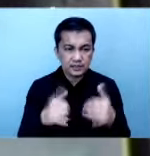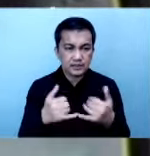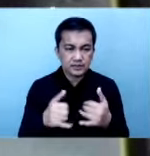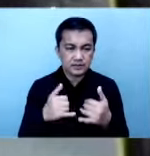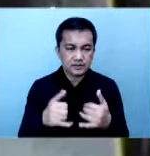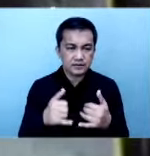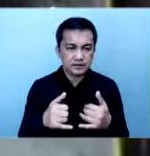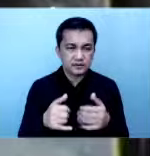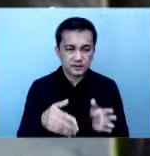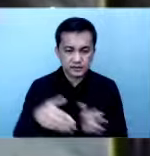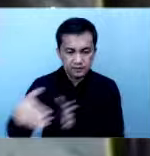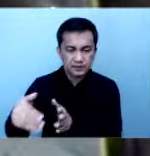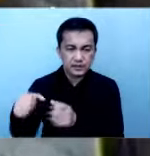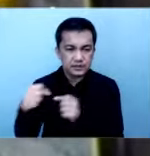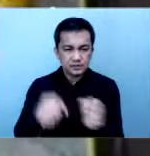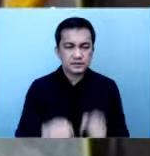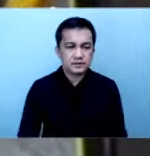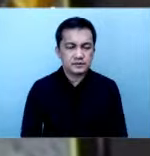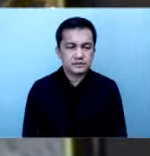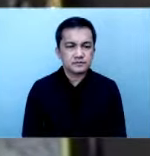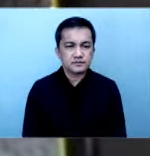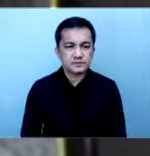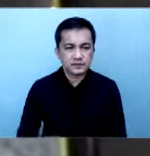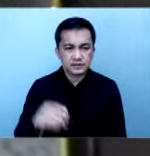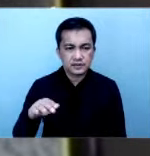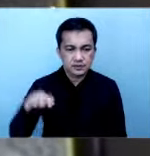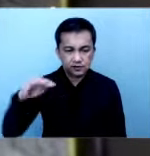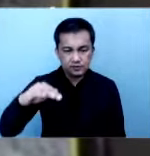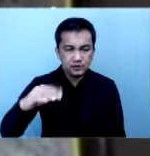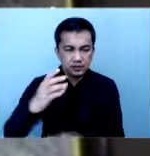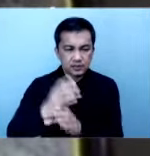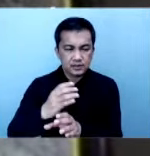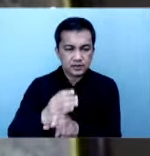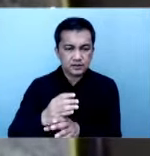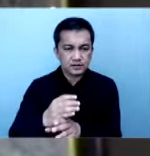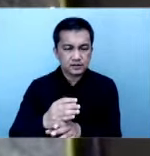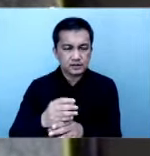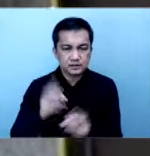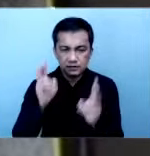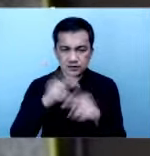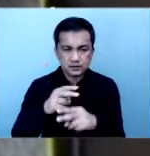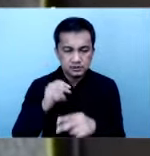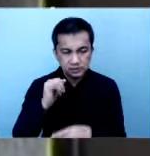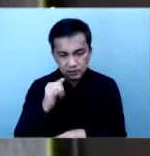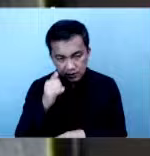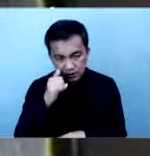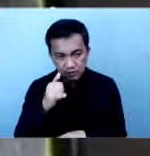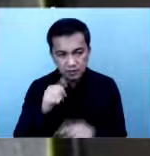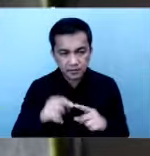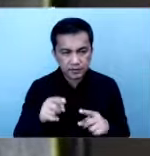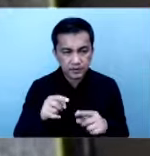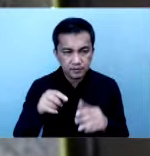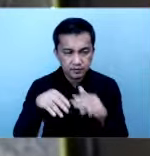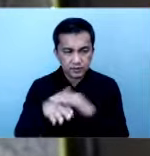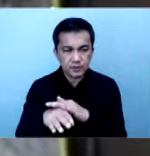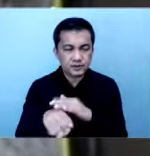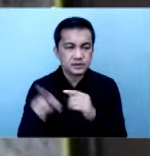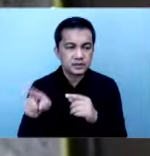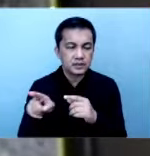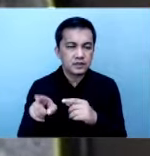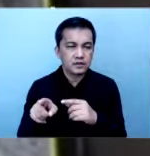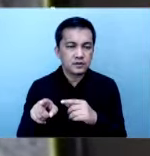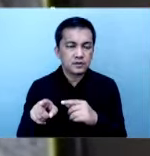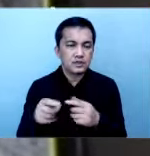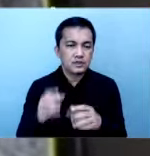tabing kalsada. Lumapit sila sa isang nakaparadang kotse. Hindi na nahagip sa CCTV pero pumasok pala ang dalawang bata sa loob